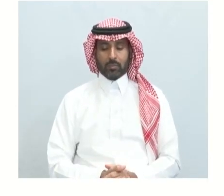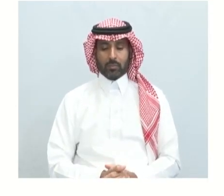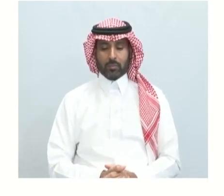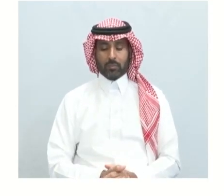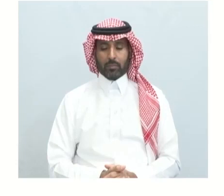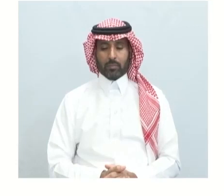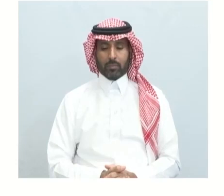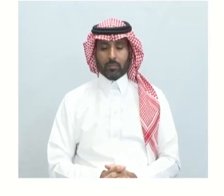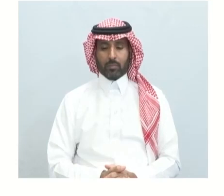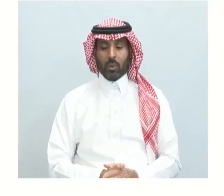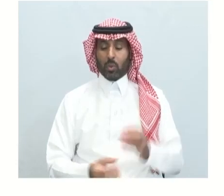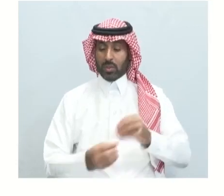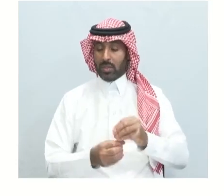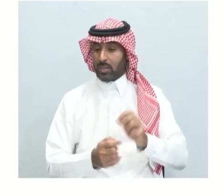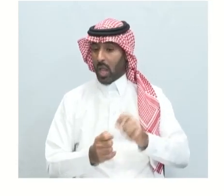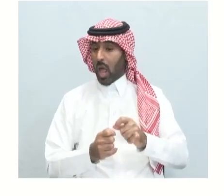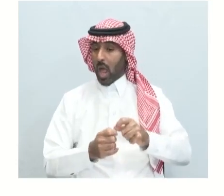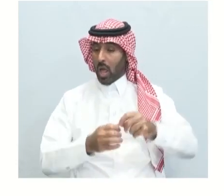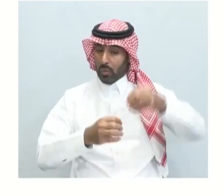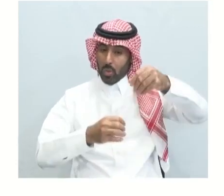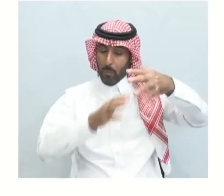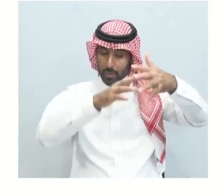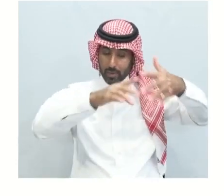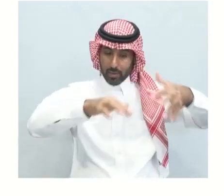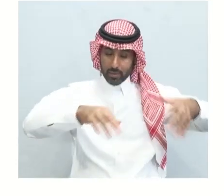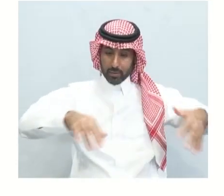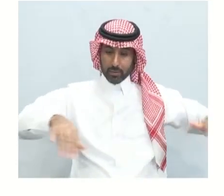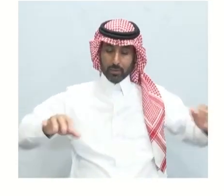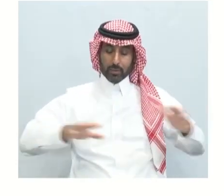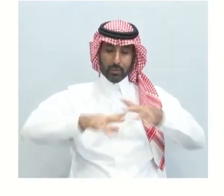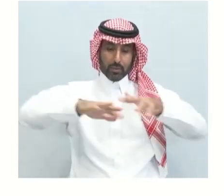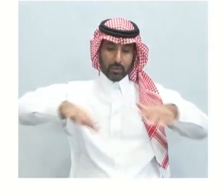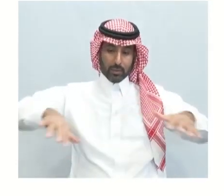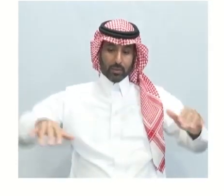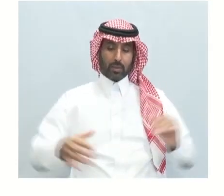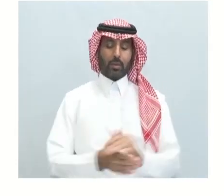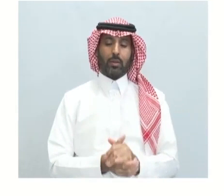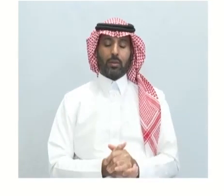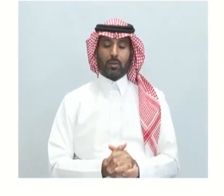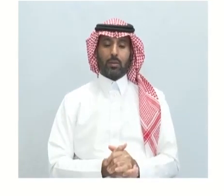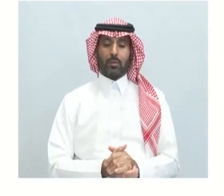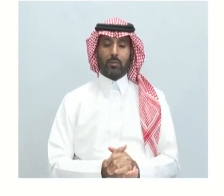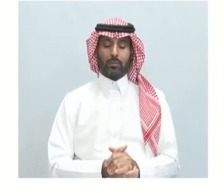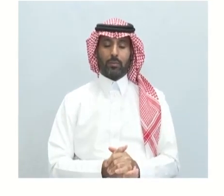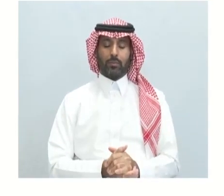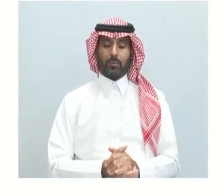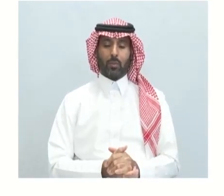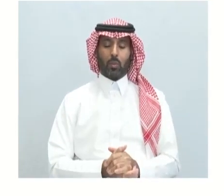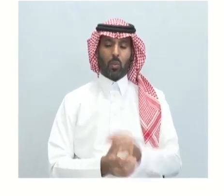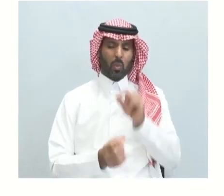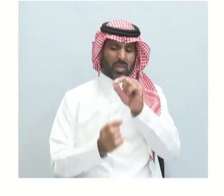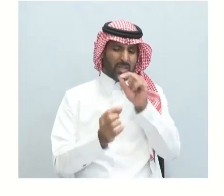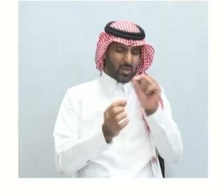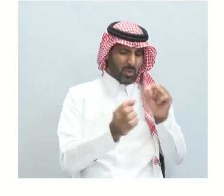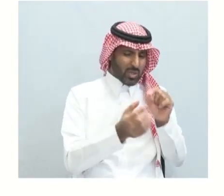والعضويه وتتشكل الكثبان الرمليه اعزائي الطلبه وتشكل الكثبان الرمليه وحده